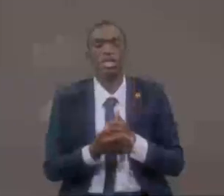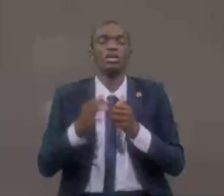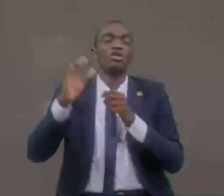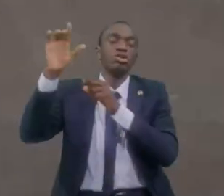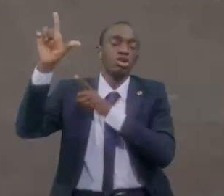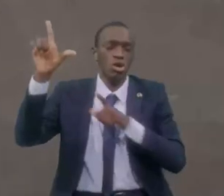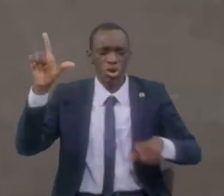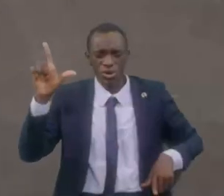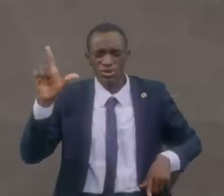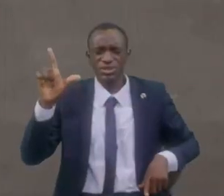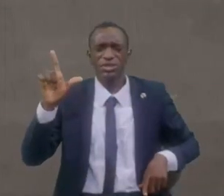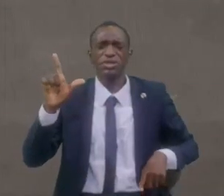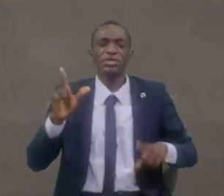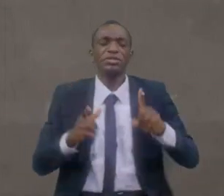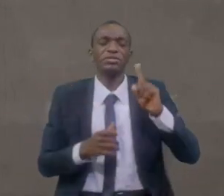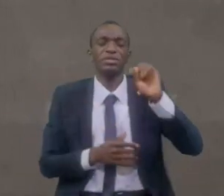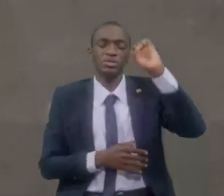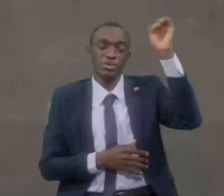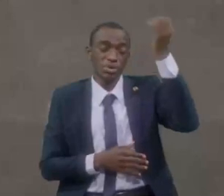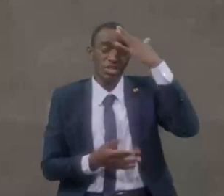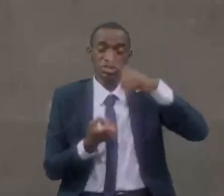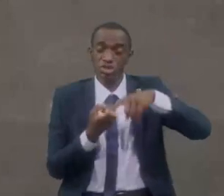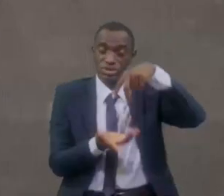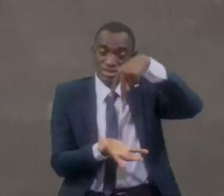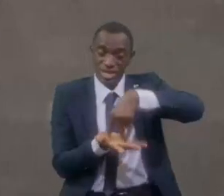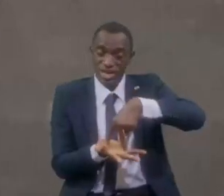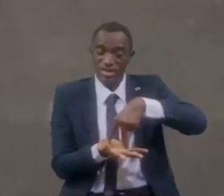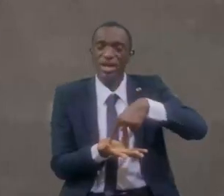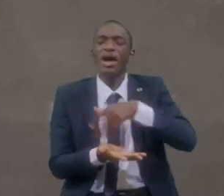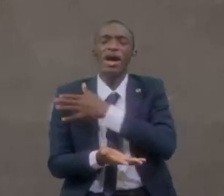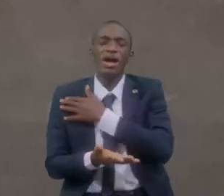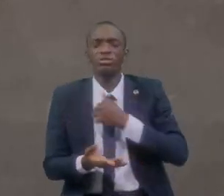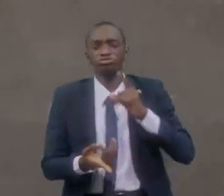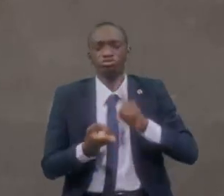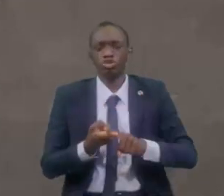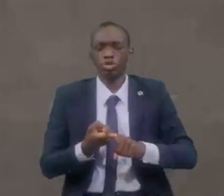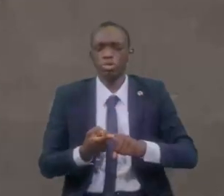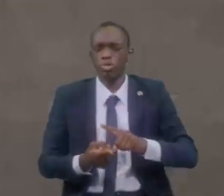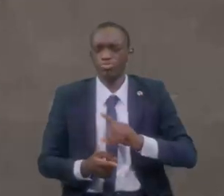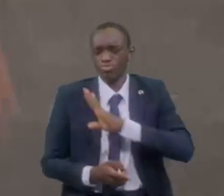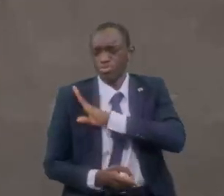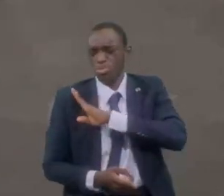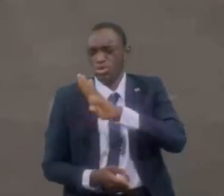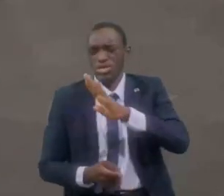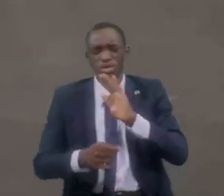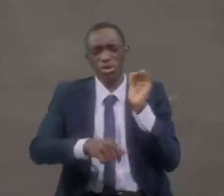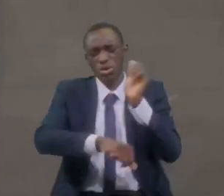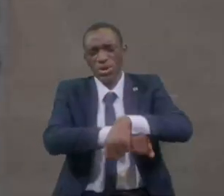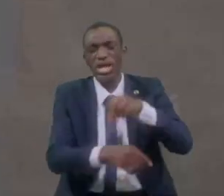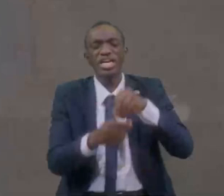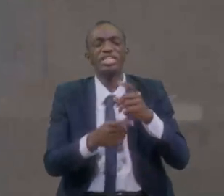Seigneur, la grâce pour tenir et résister dans le mauvais